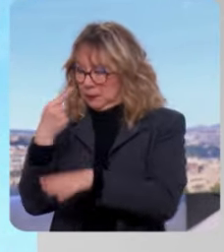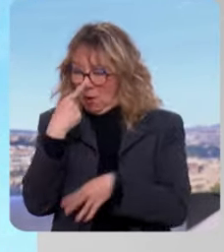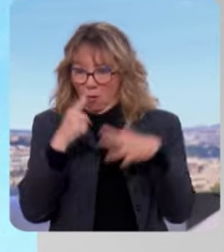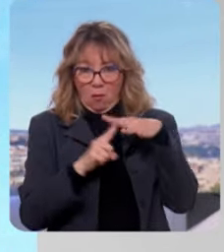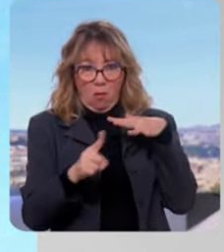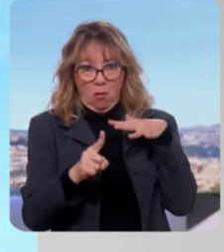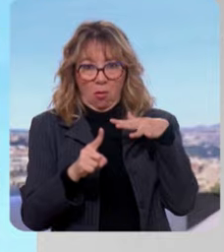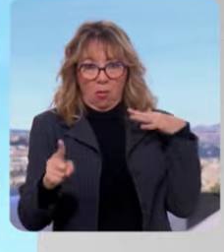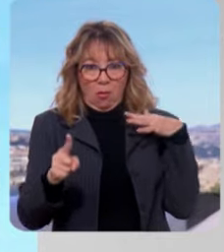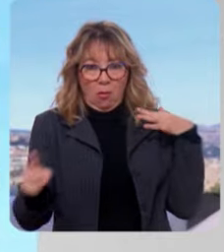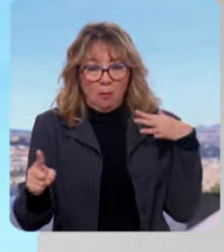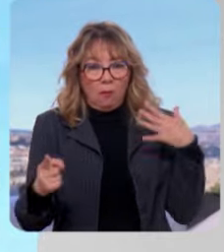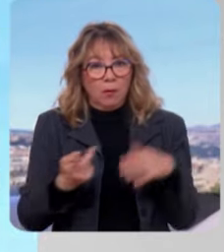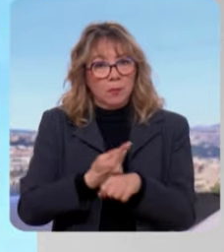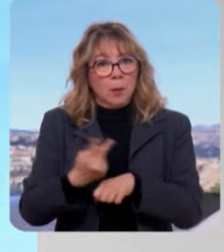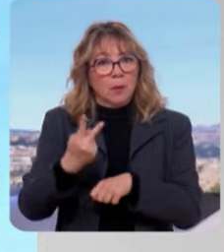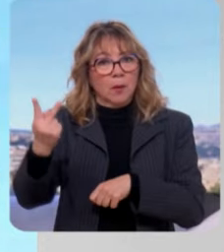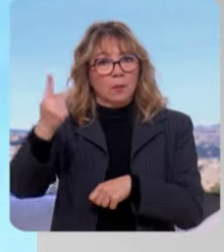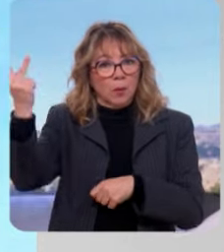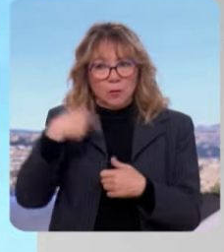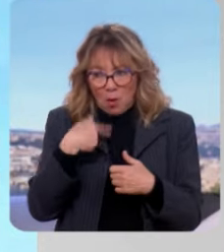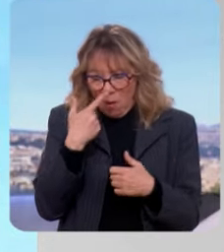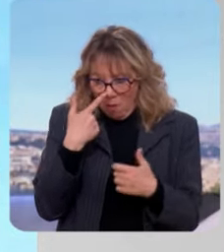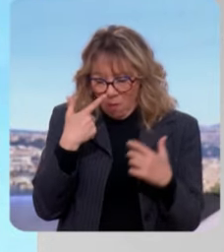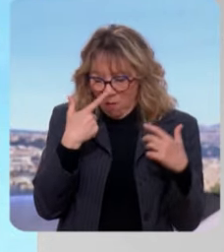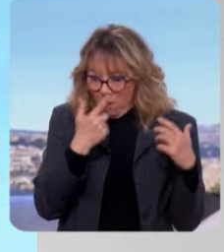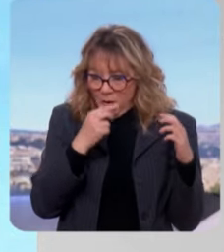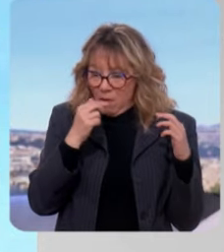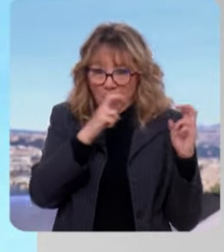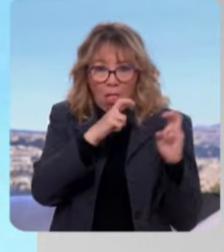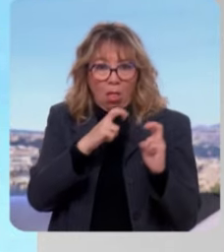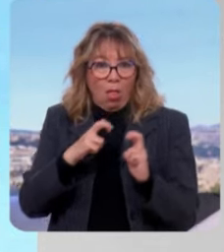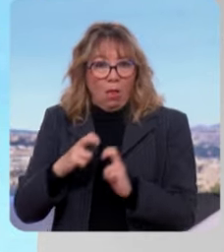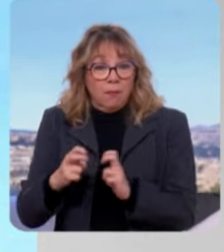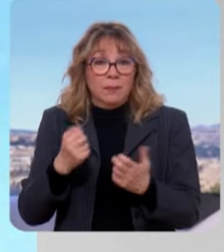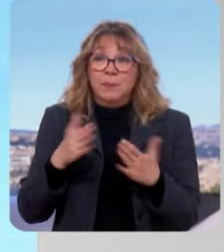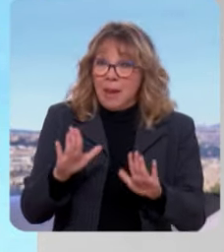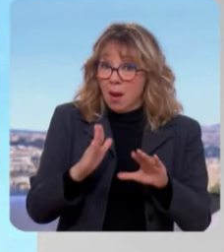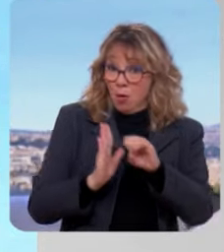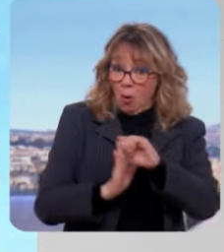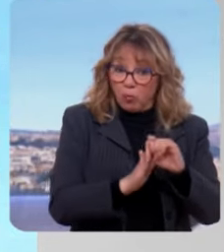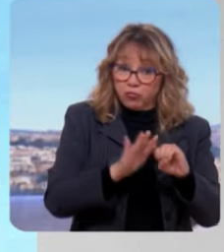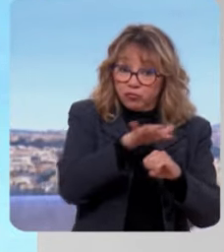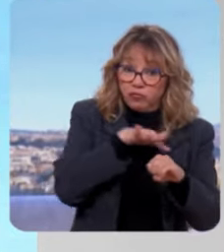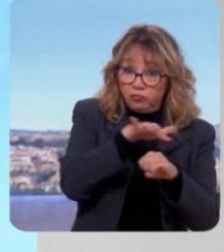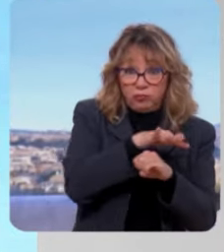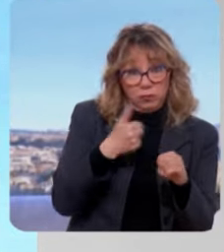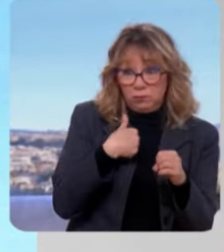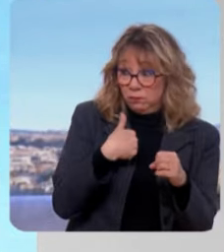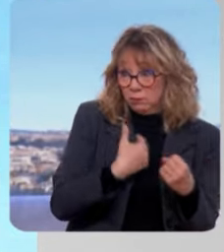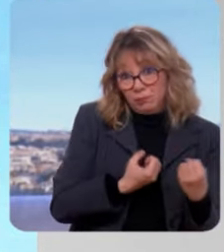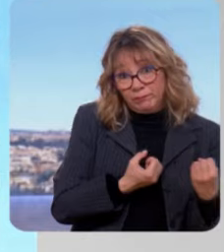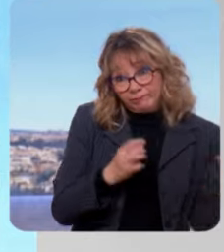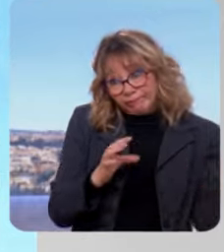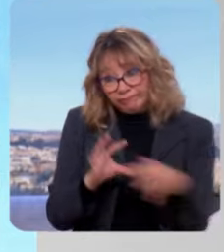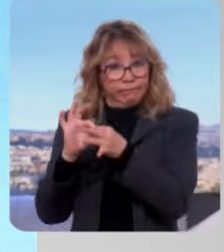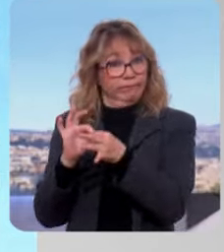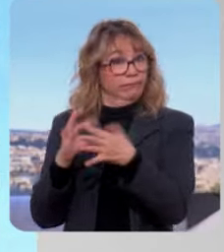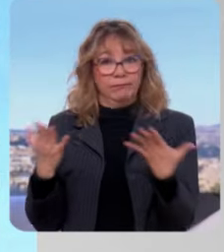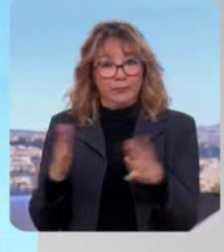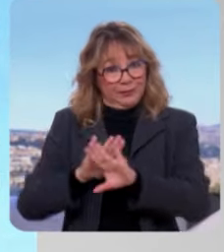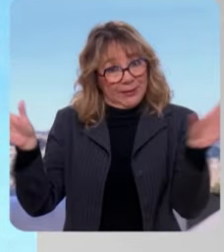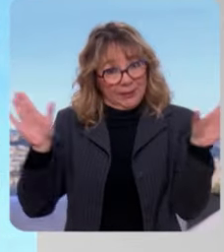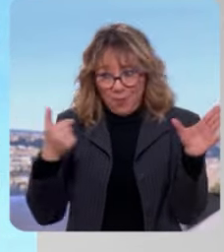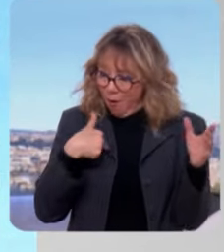-vis de ce qui se passait auparavant. Ils ont l'impression d'avoir de moins en moins, et c'est vrai. Et aujourd'hui, la gauche ne leur parle plus. La gauche a arrêté de leur parler. Et bien moi, je souhaite aller parler